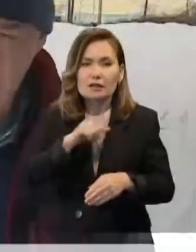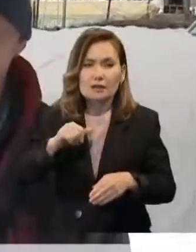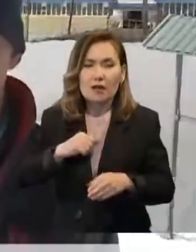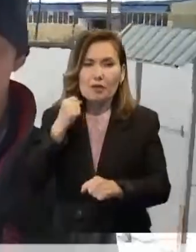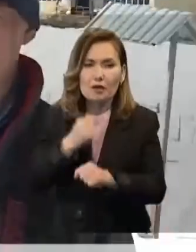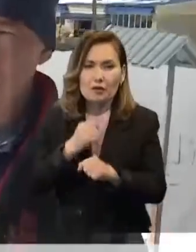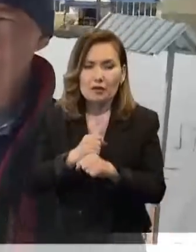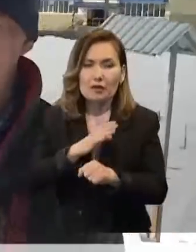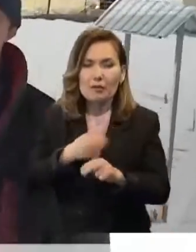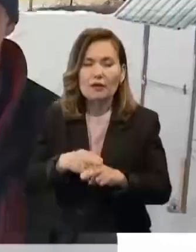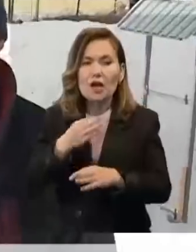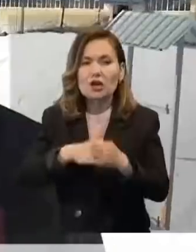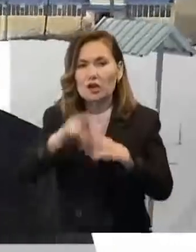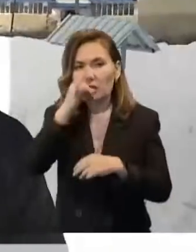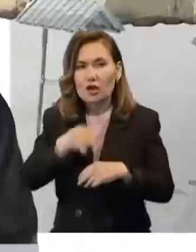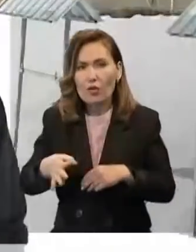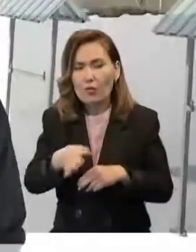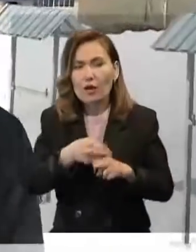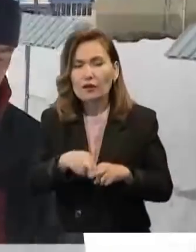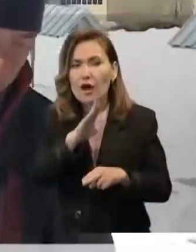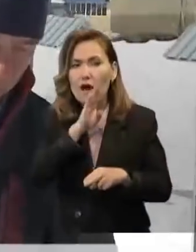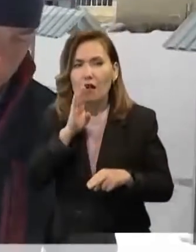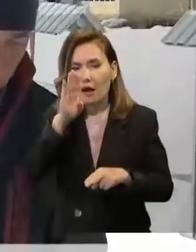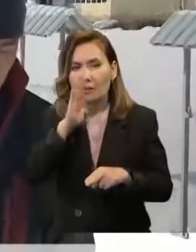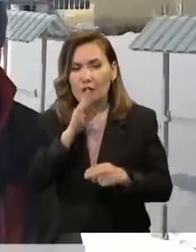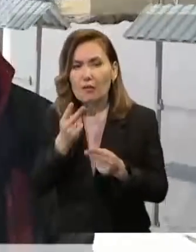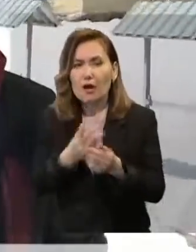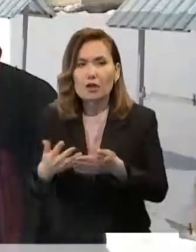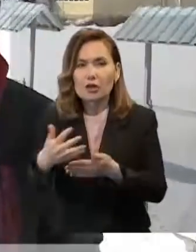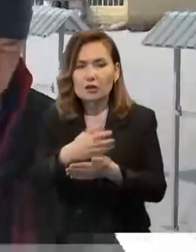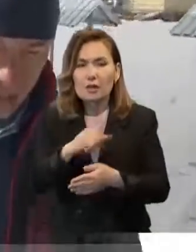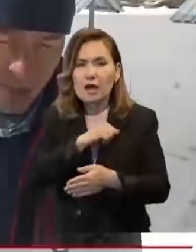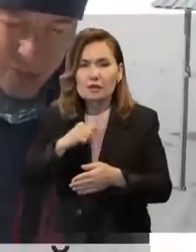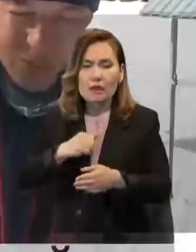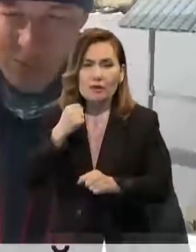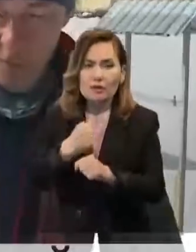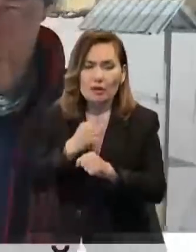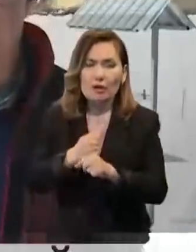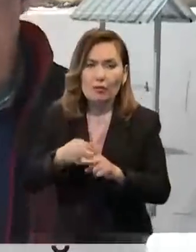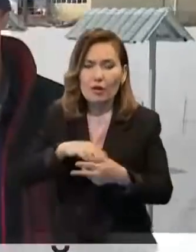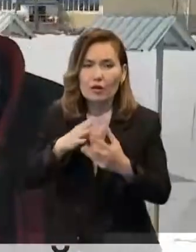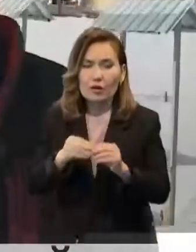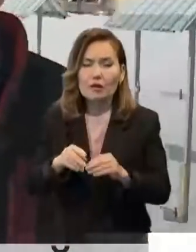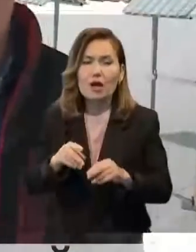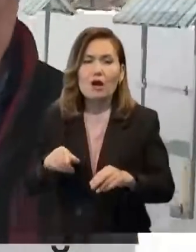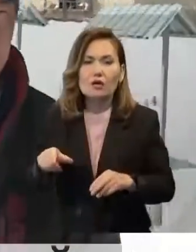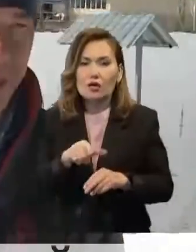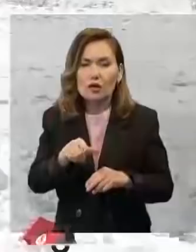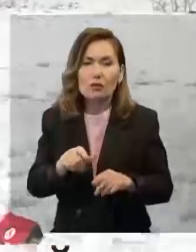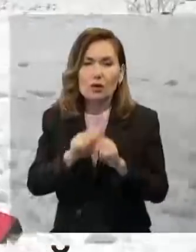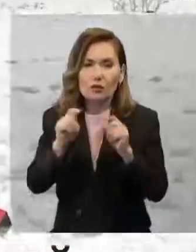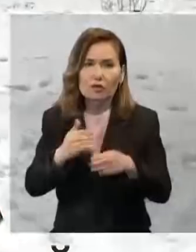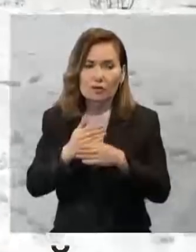көмекке келді. Шығыс Қазақстан облысы кәсіби спортшылардың көрсеткіштері нашарлап бара жатқандығын мойындау керек. Мұның өзі тиісті инфрақұрылымдардың болмауынан туындап